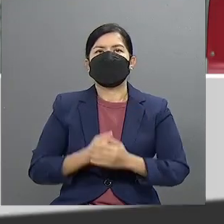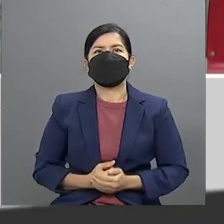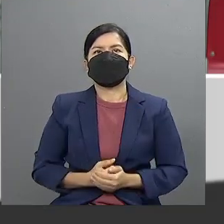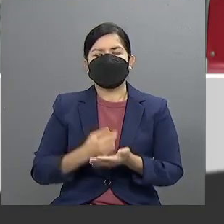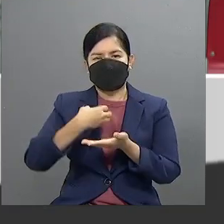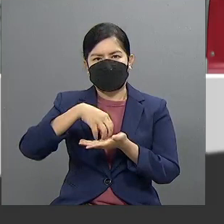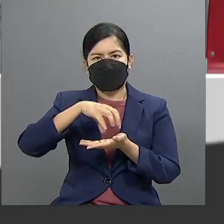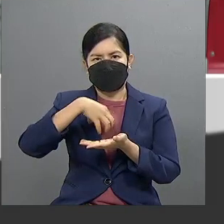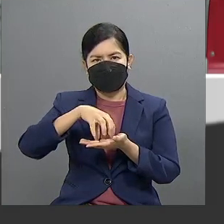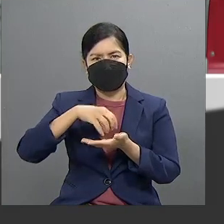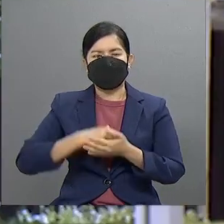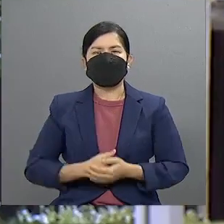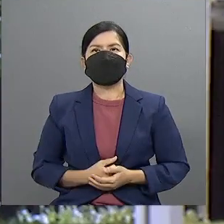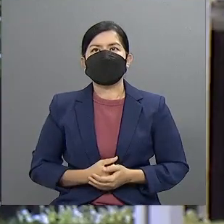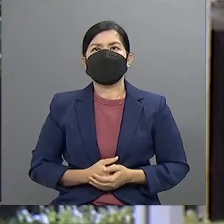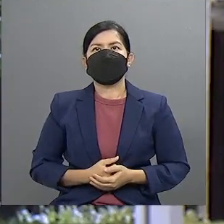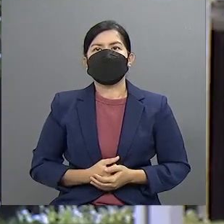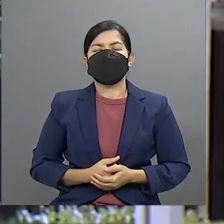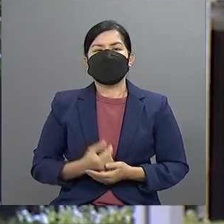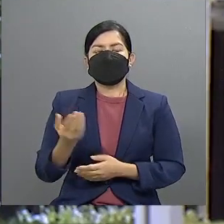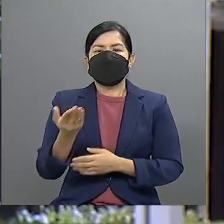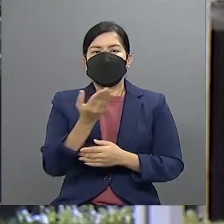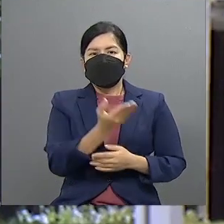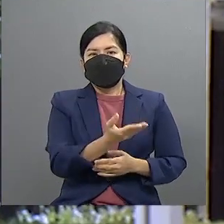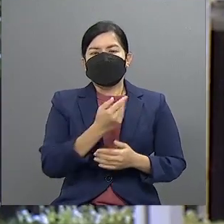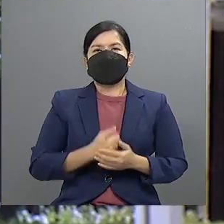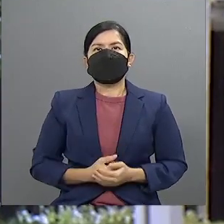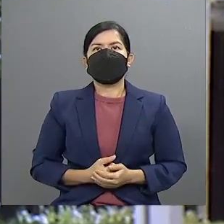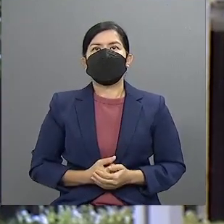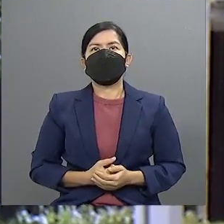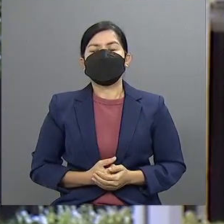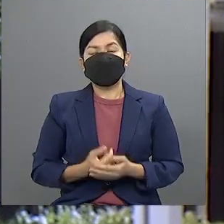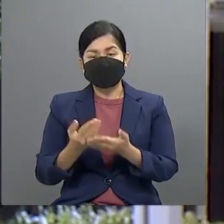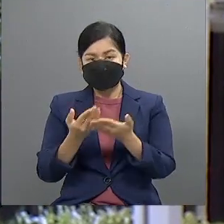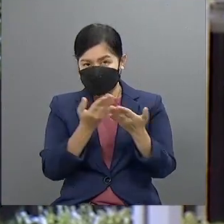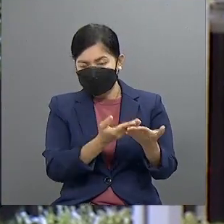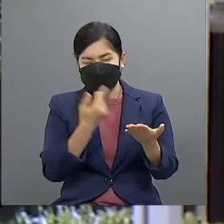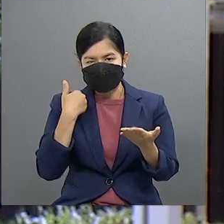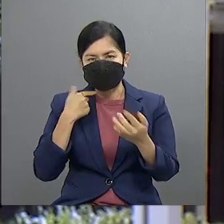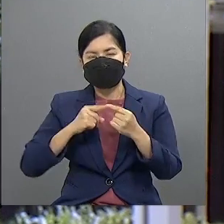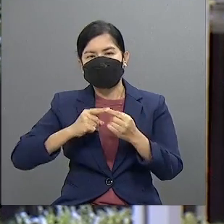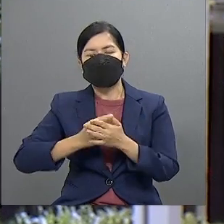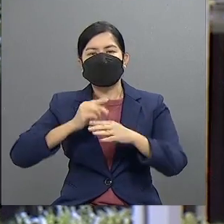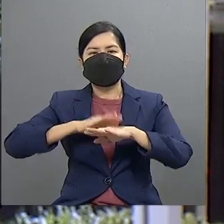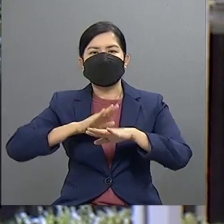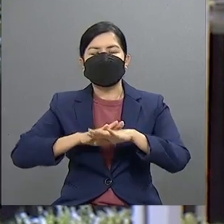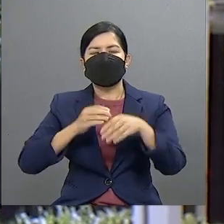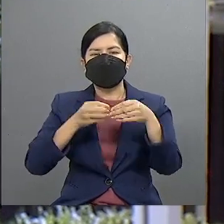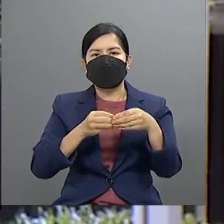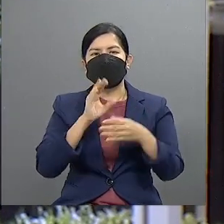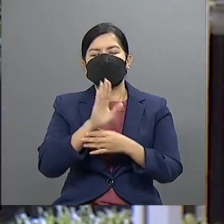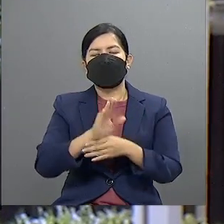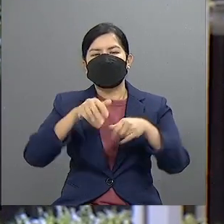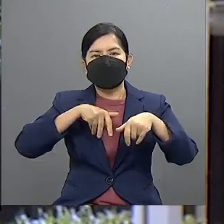Care Group ค่ะ เชิญชวนกันนะคะคุณธิดารัตน์คะก็เชิญชวนย้ำอีกครั้งหนึ่งทุกบ้านเลยที่มีผู้สูงอายุขอให้เข้ารับการฉีดวั